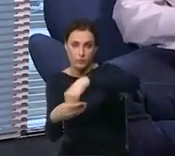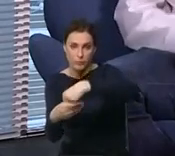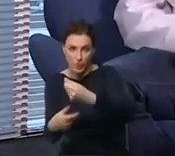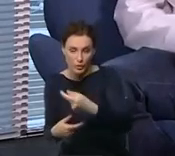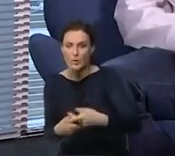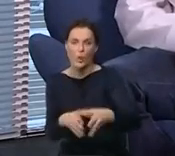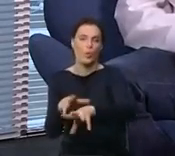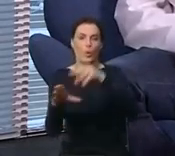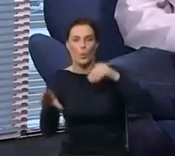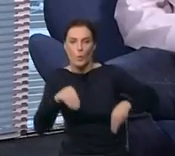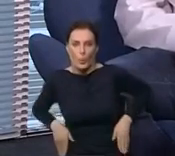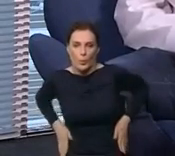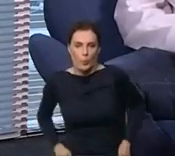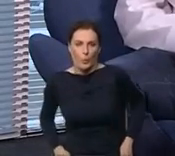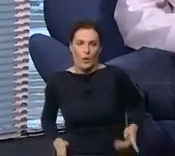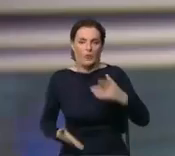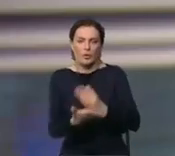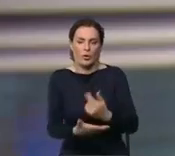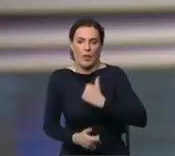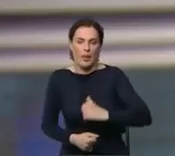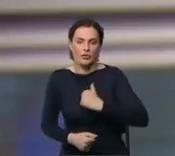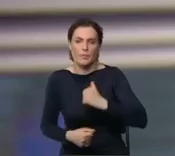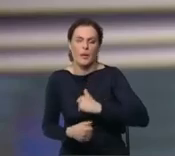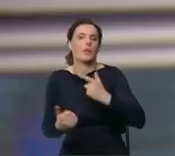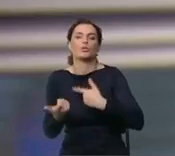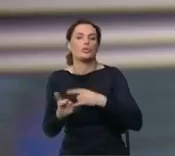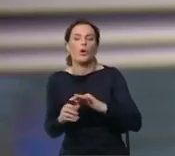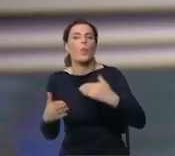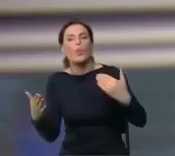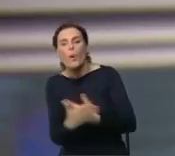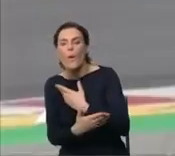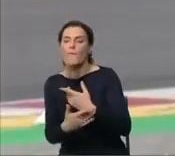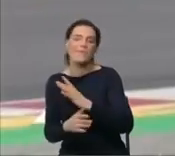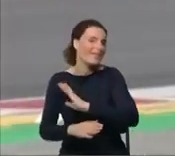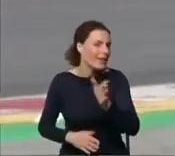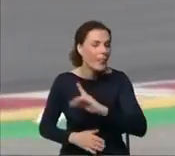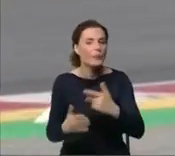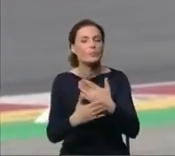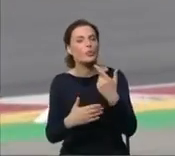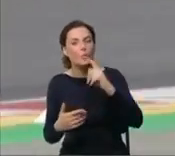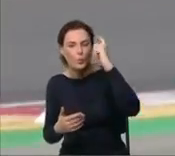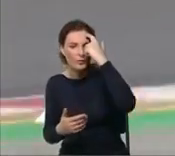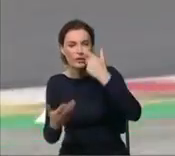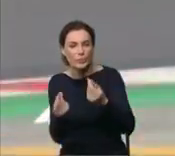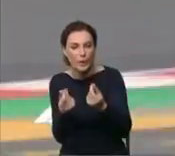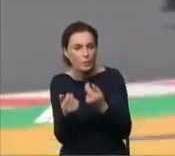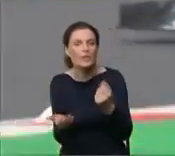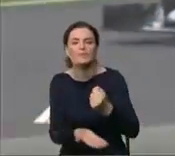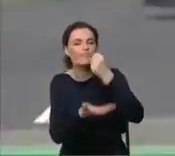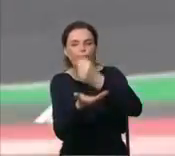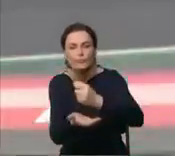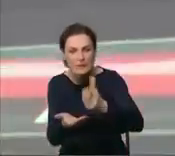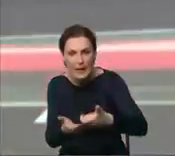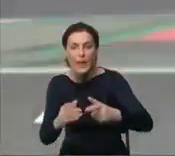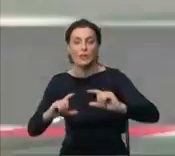do kieszeni. To jest przeznaczane na budowanie bolidów, na polepszanie bolidów. To jest budżet zespołów,